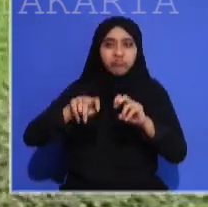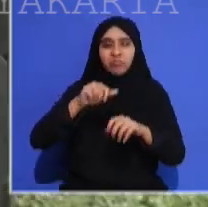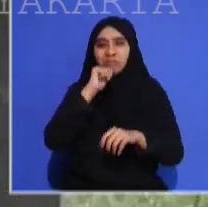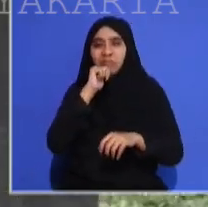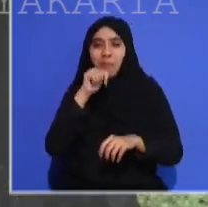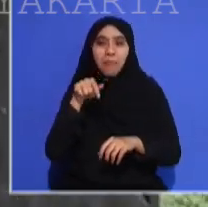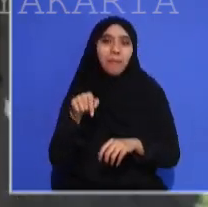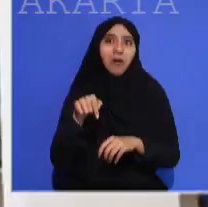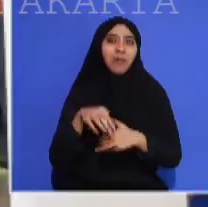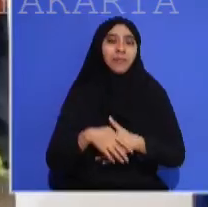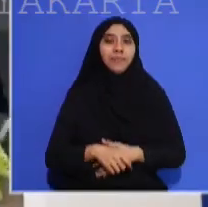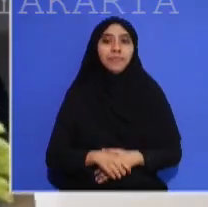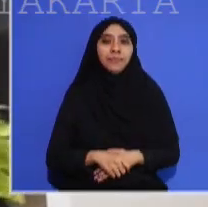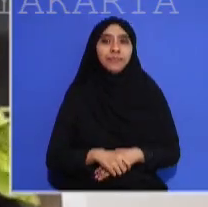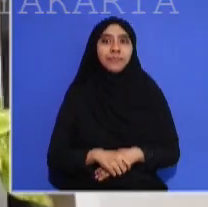Kidul Aditya putraatama melaporkan